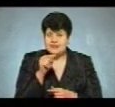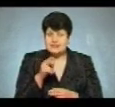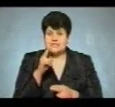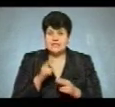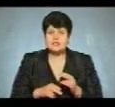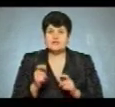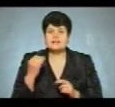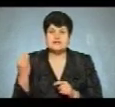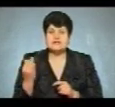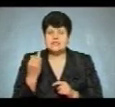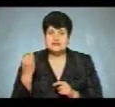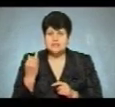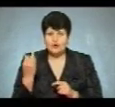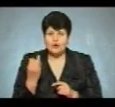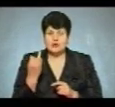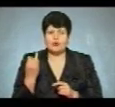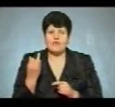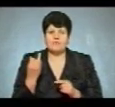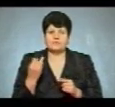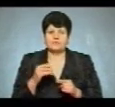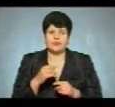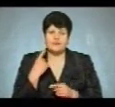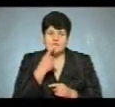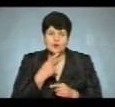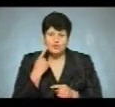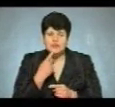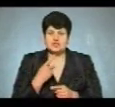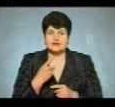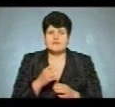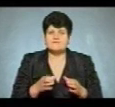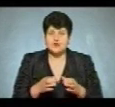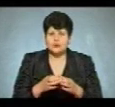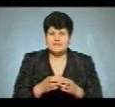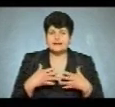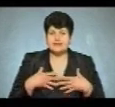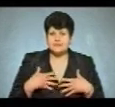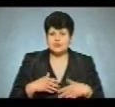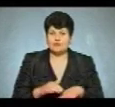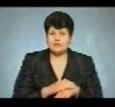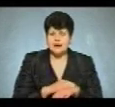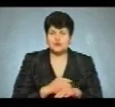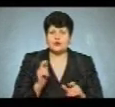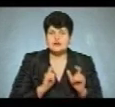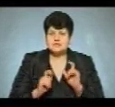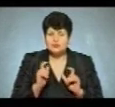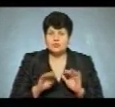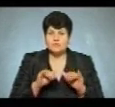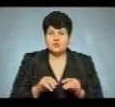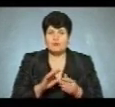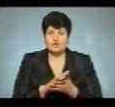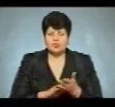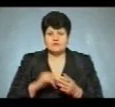закінчив історико-філологічний факультет Кримського гуманітарного інституту. Після цього продовжив навчання у Тернопільському